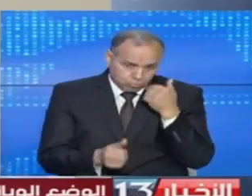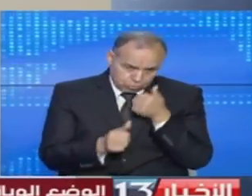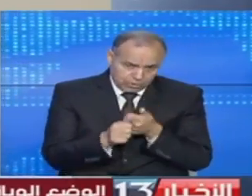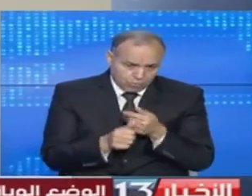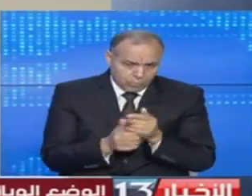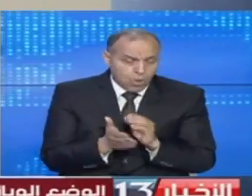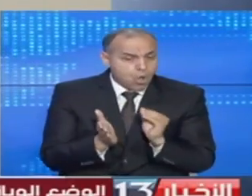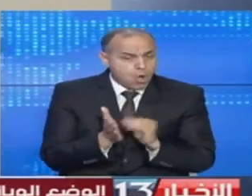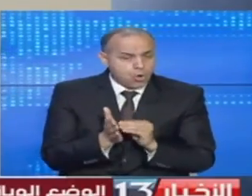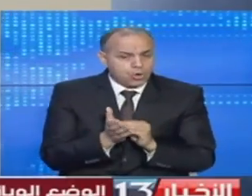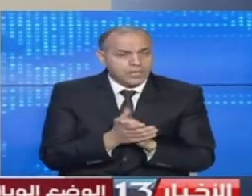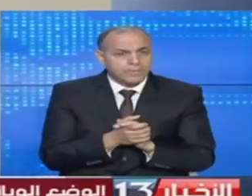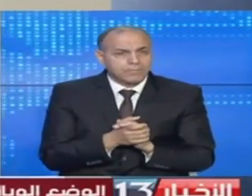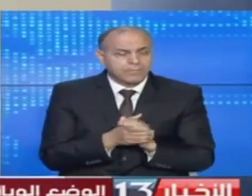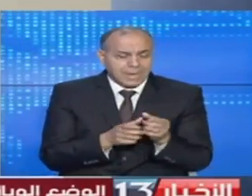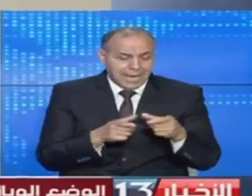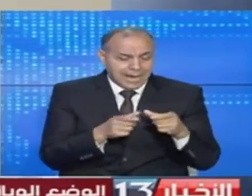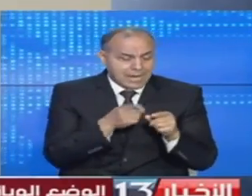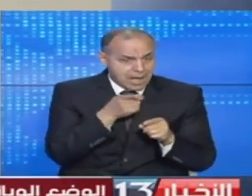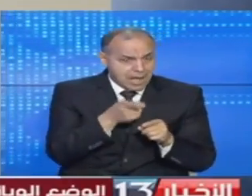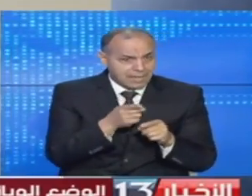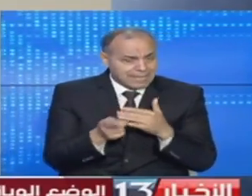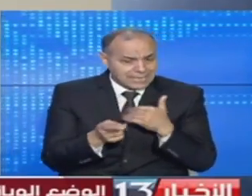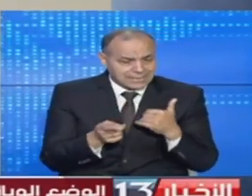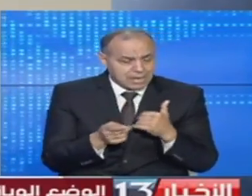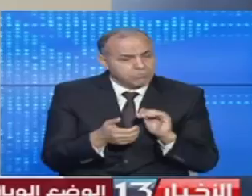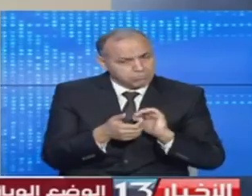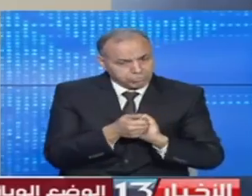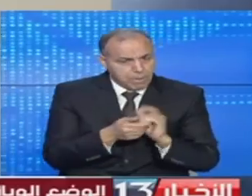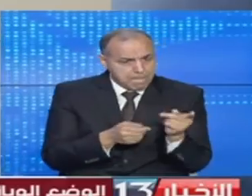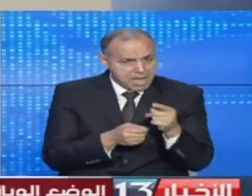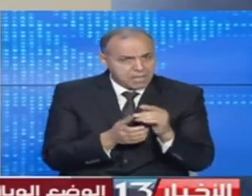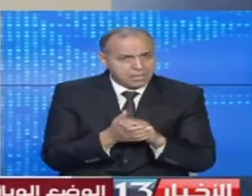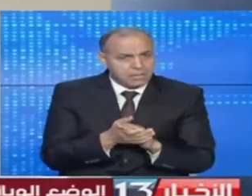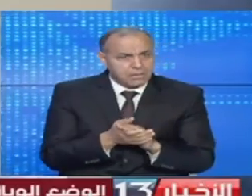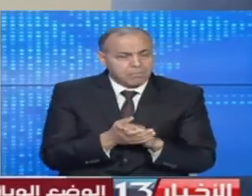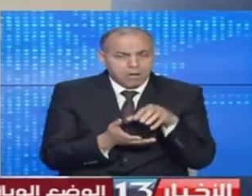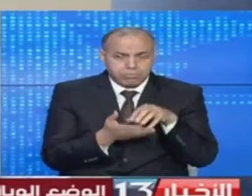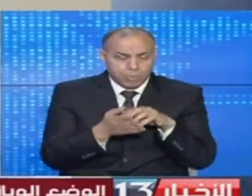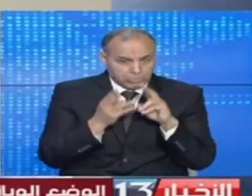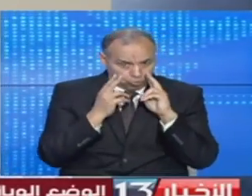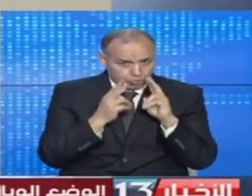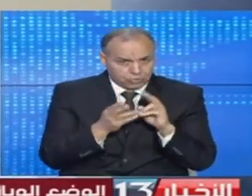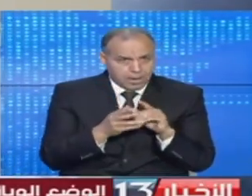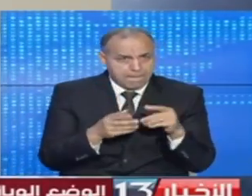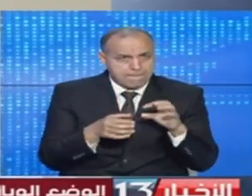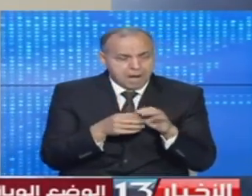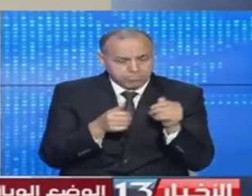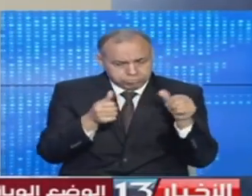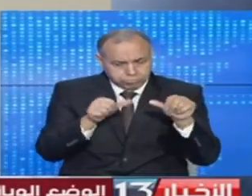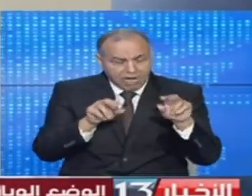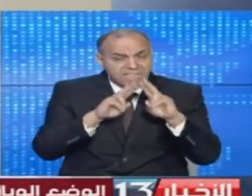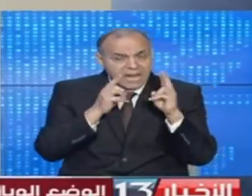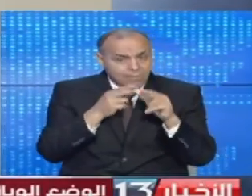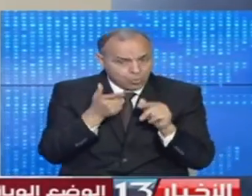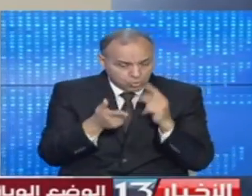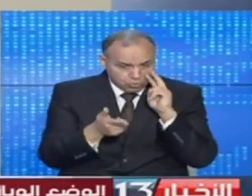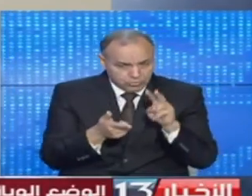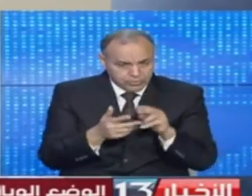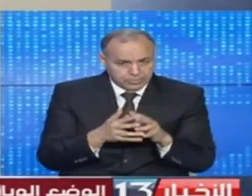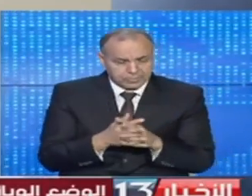وايضا ال الخلاقه في موقعه المخابر الكبرى